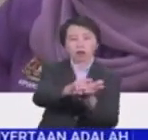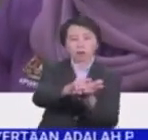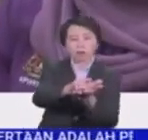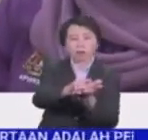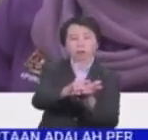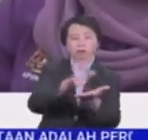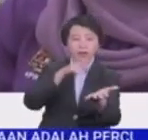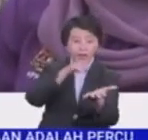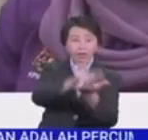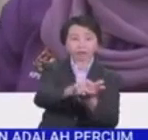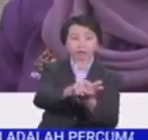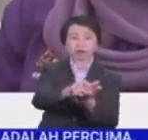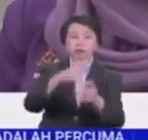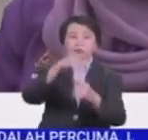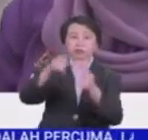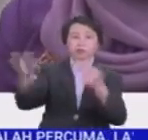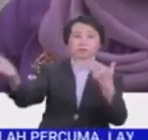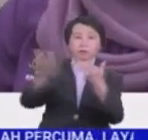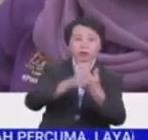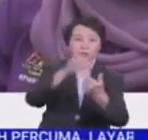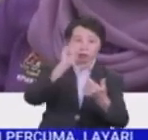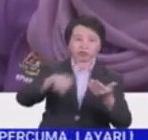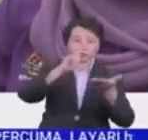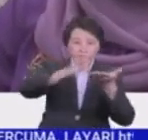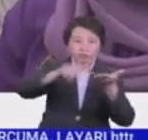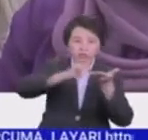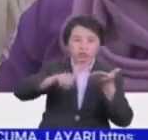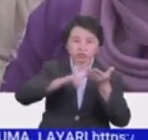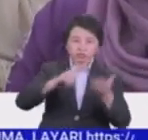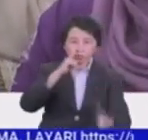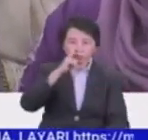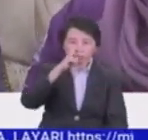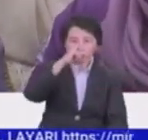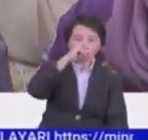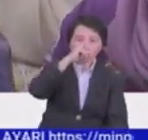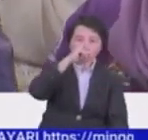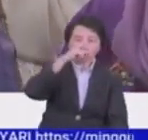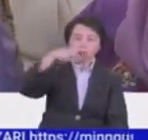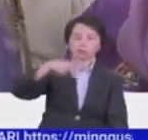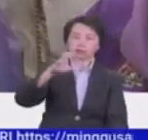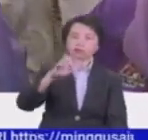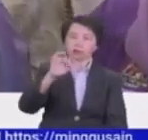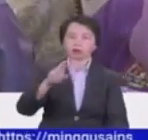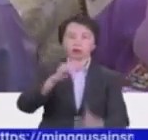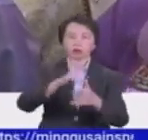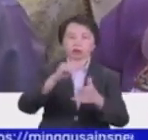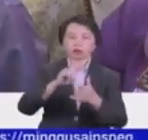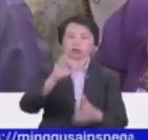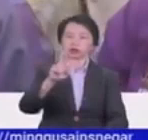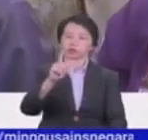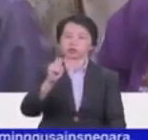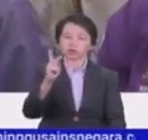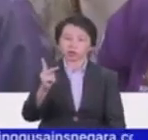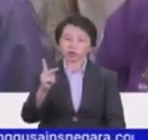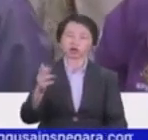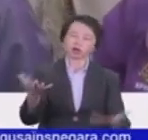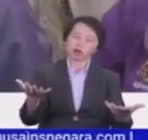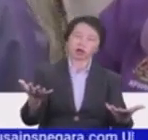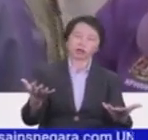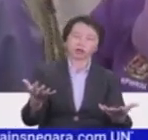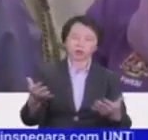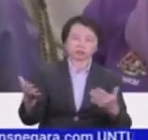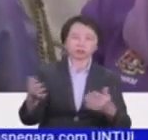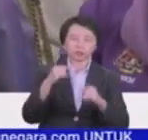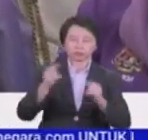ada apa nama check. Dari segi PCR test ataupun RTK antigen masih lagi kena